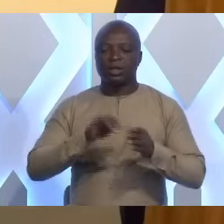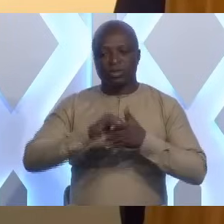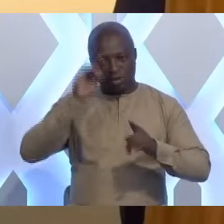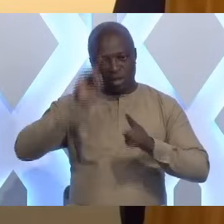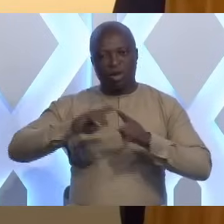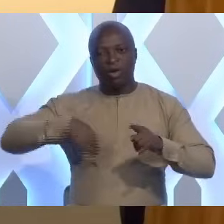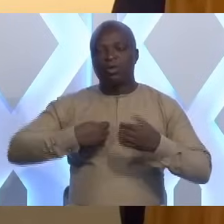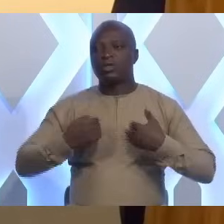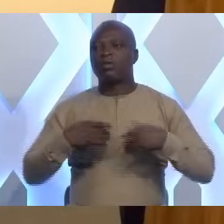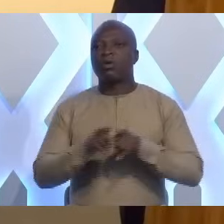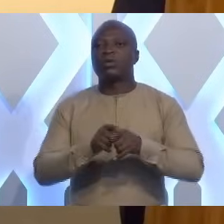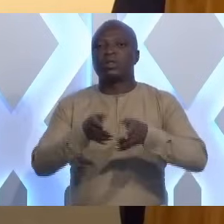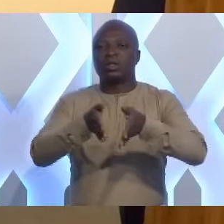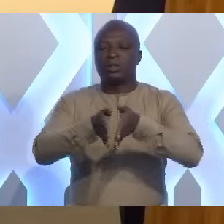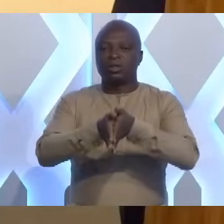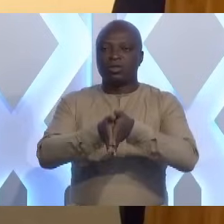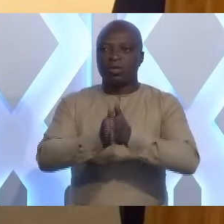avons aussi demandé